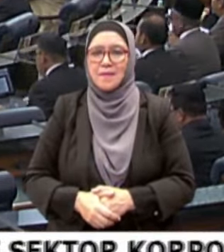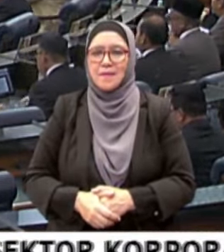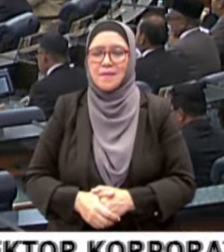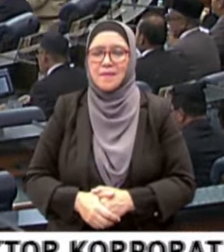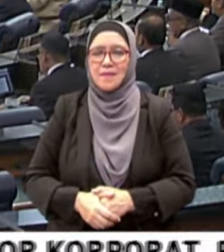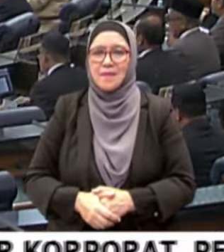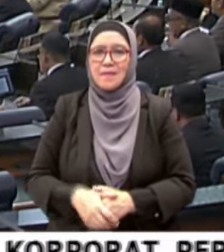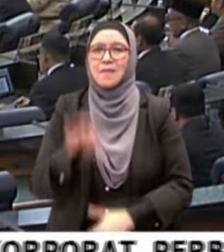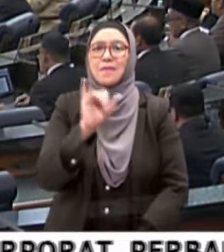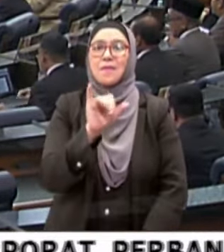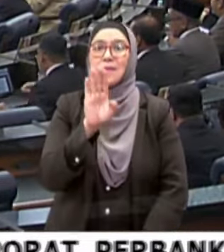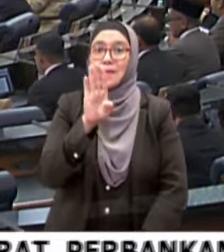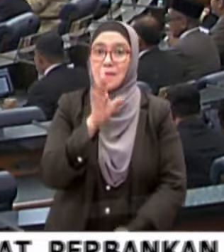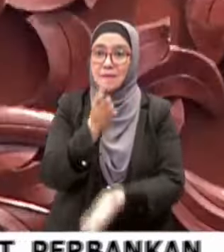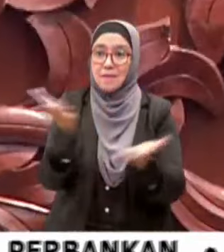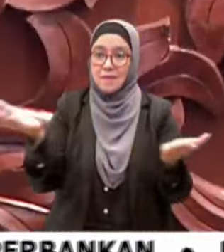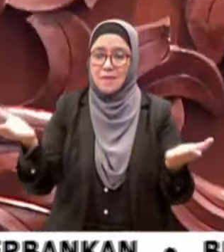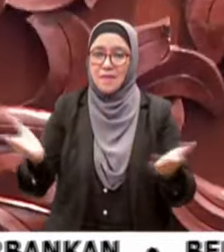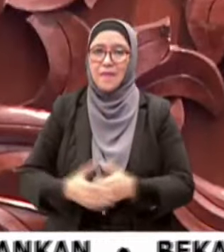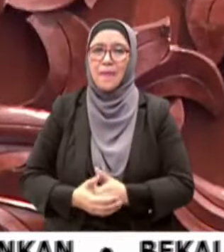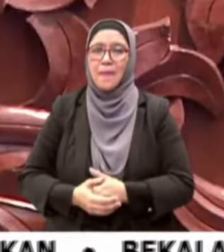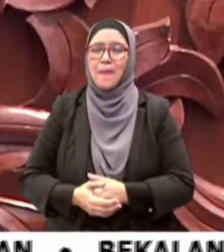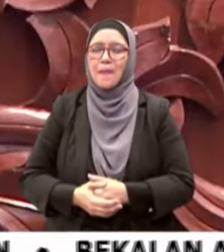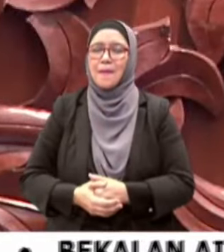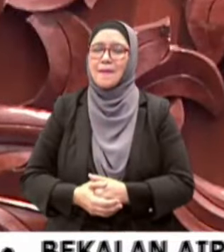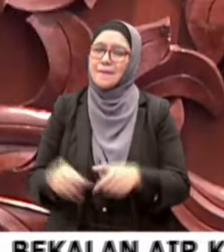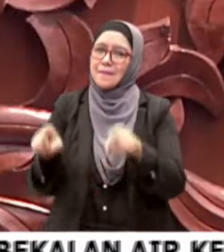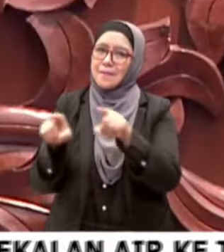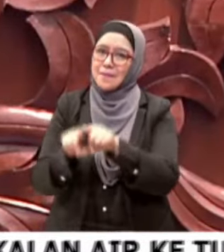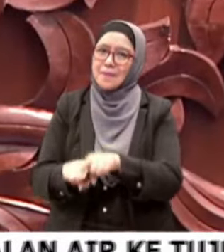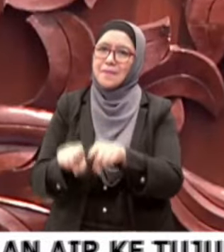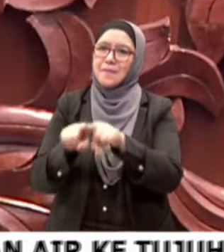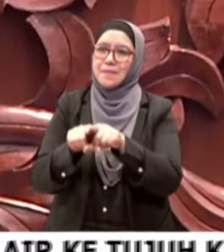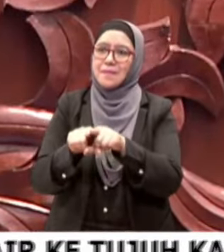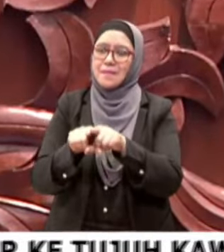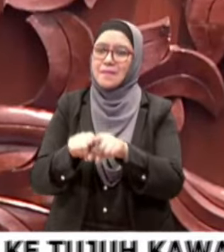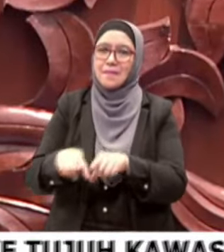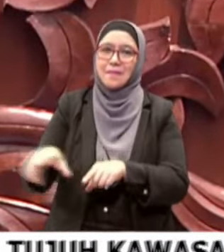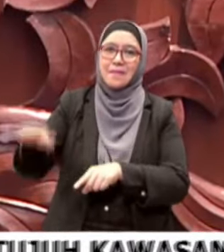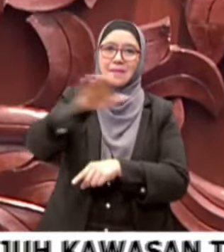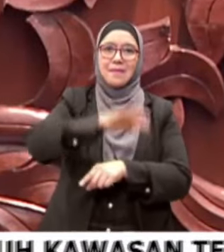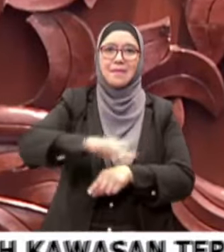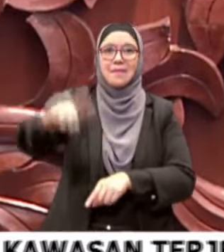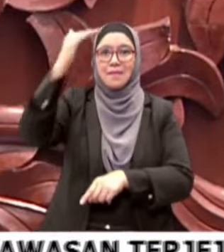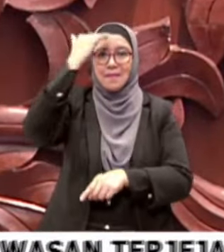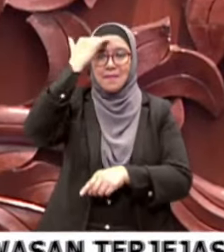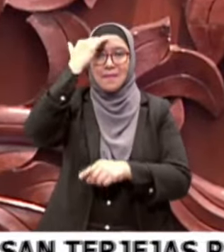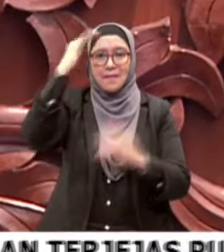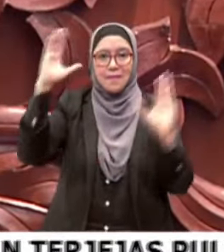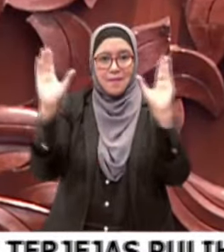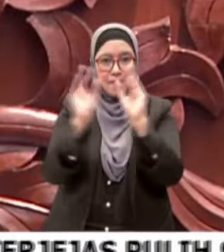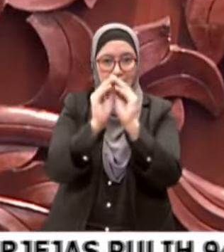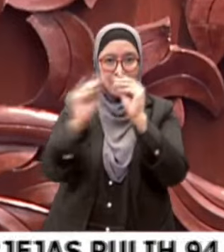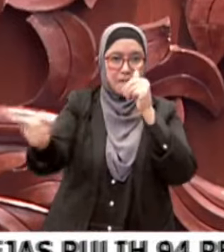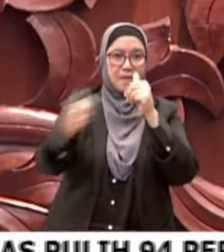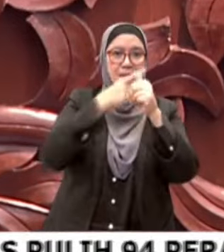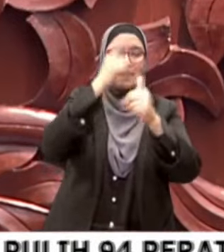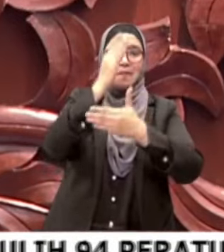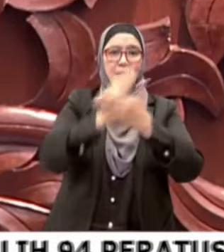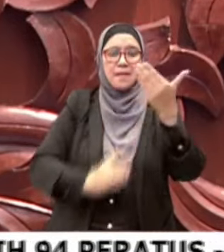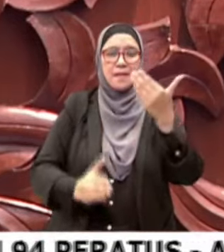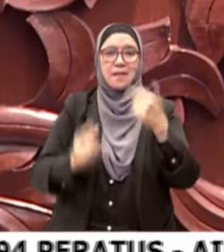kan seperti mana Ali Muhammad sedia maklum pertama kedua paliman ke-15